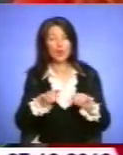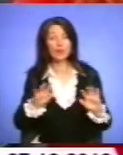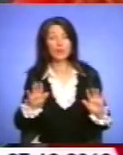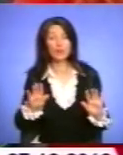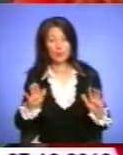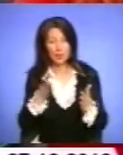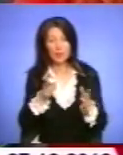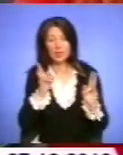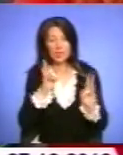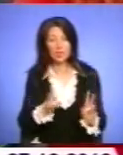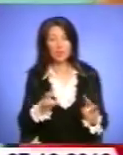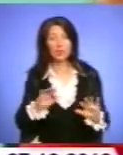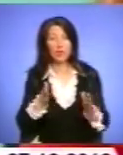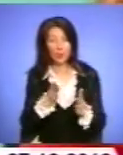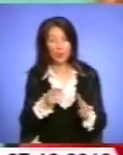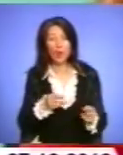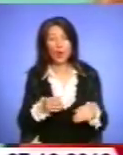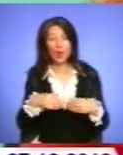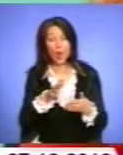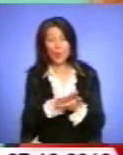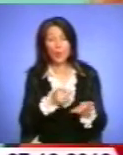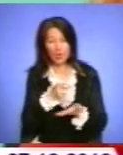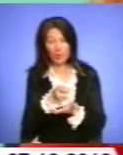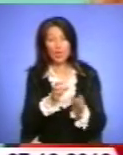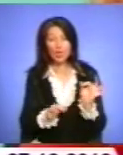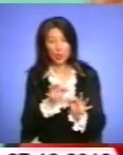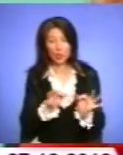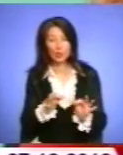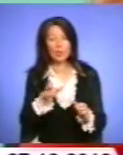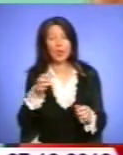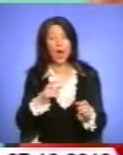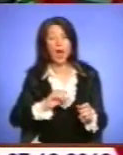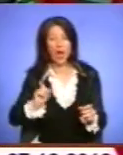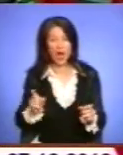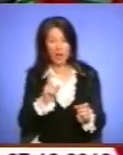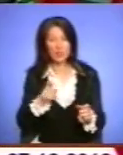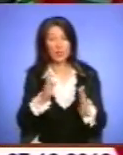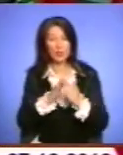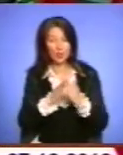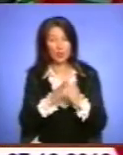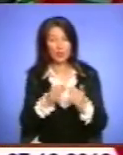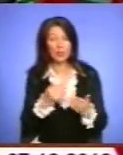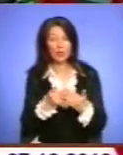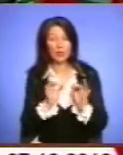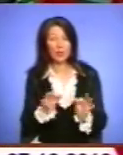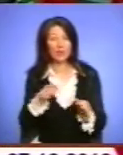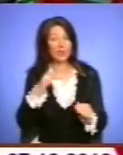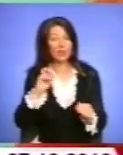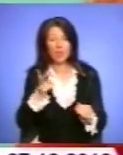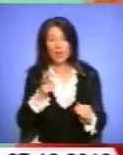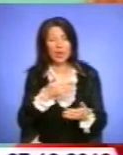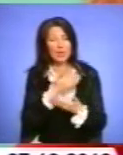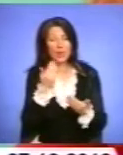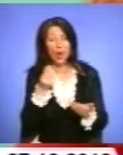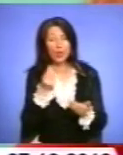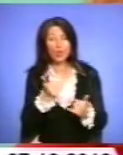до суду на власника будинку або підприємство, що його обслуговує. Щоправда, у ЖЕКах не передбачено коштів для компенсації. Ми